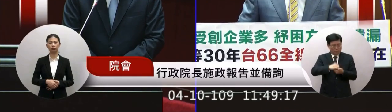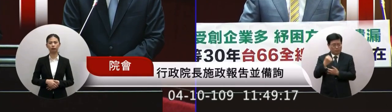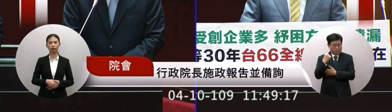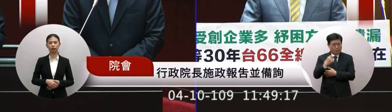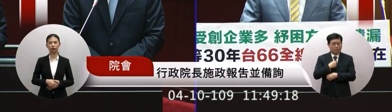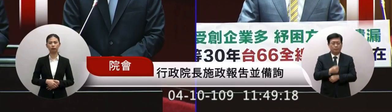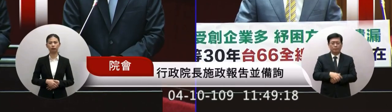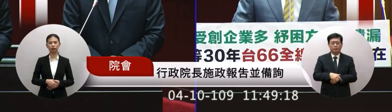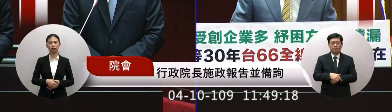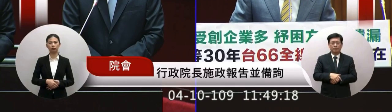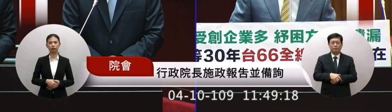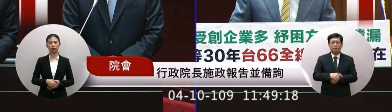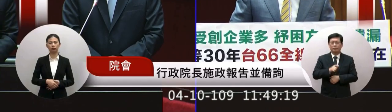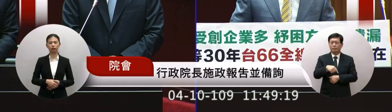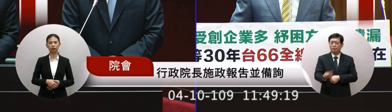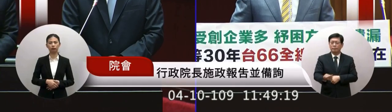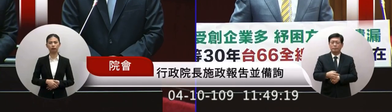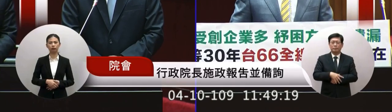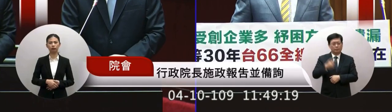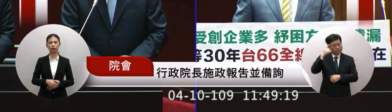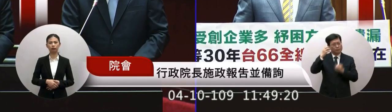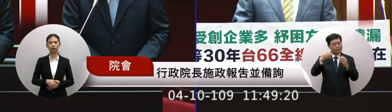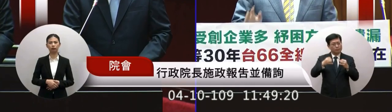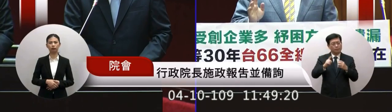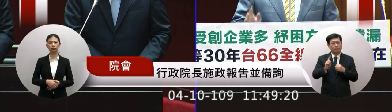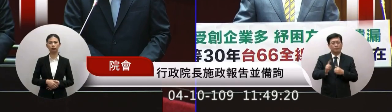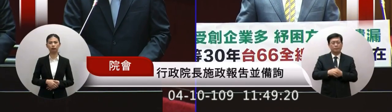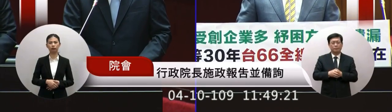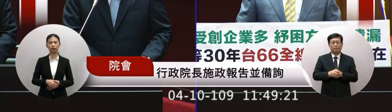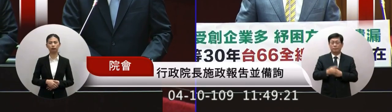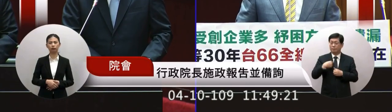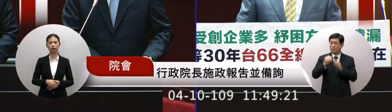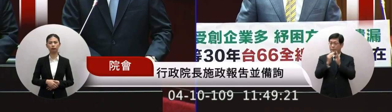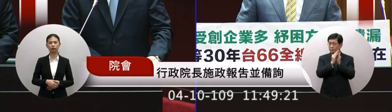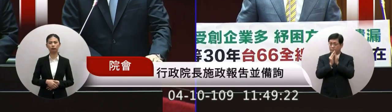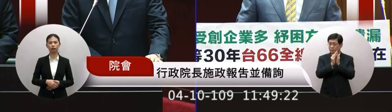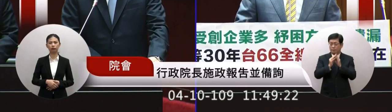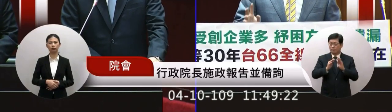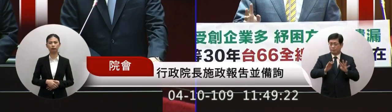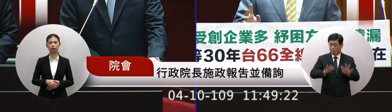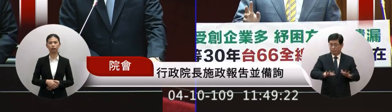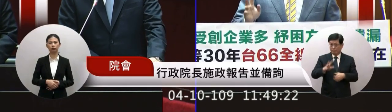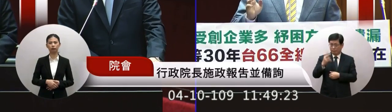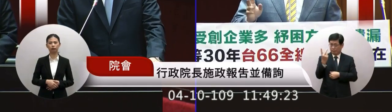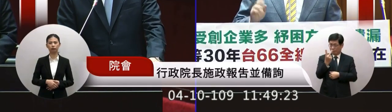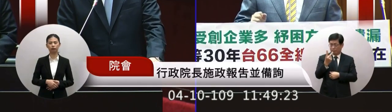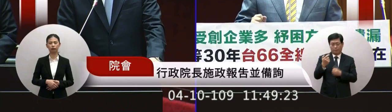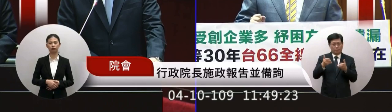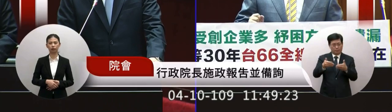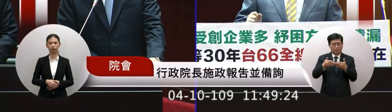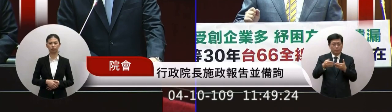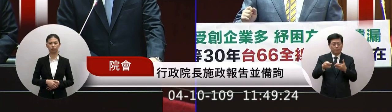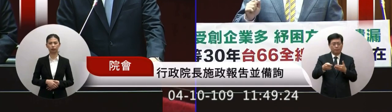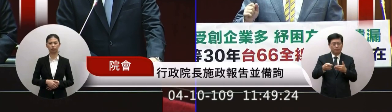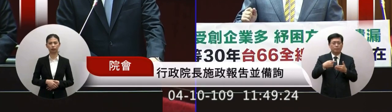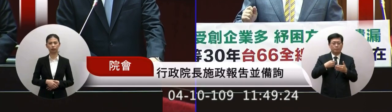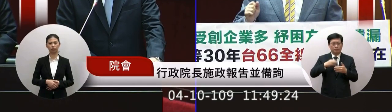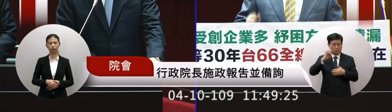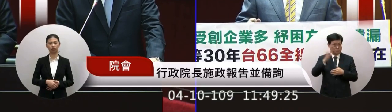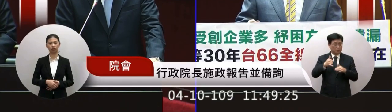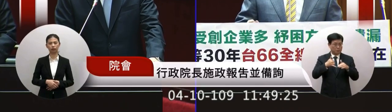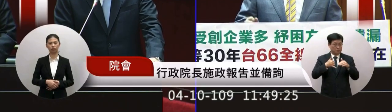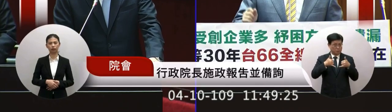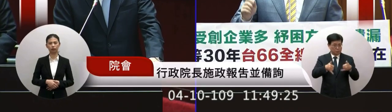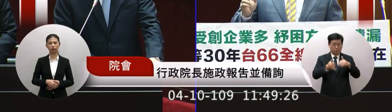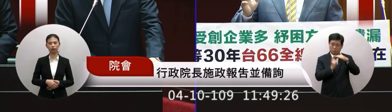极哈。那我们接下来我想要讨论一下哈，我们桃园现在哈有两个很重要的哈这个快速道路的